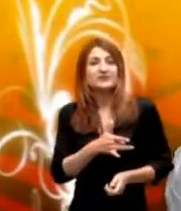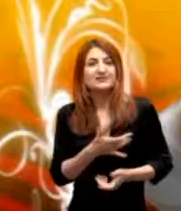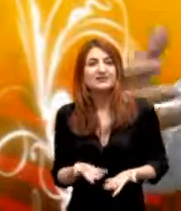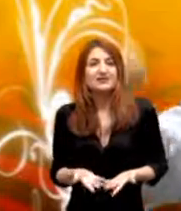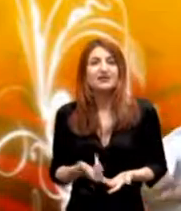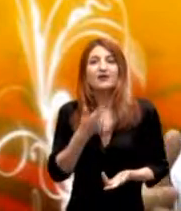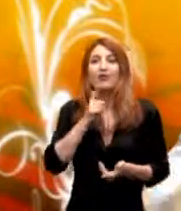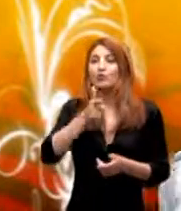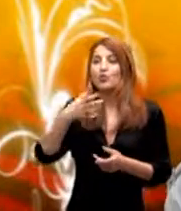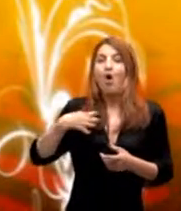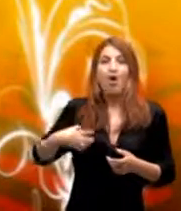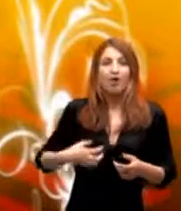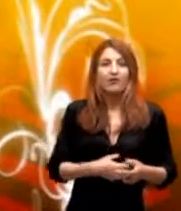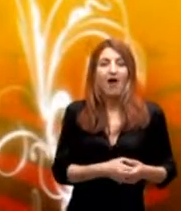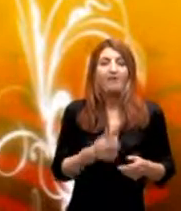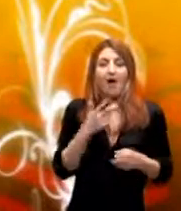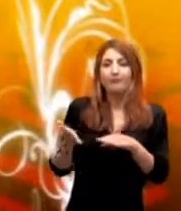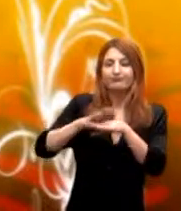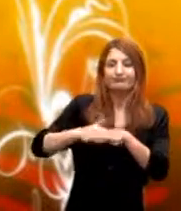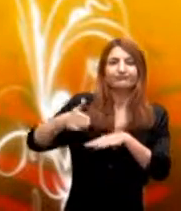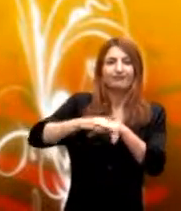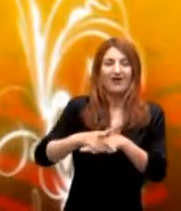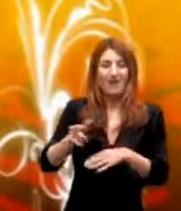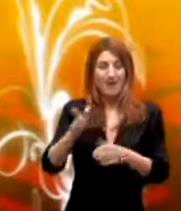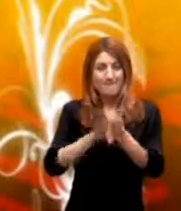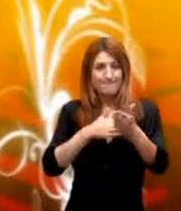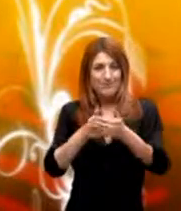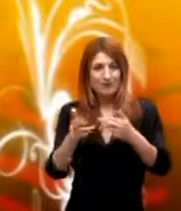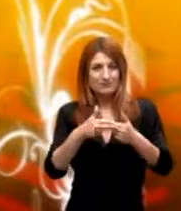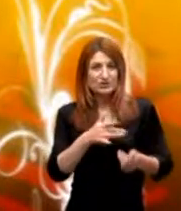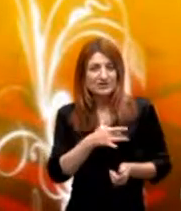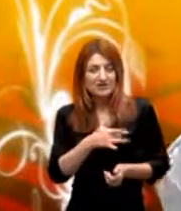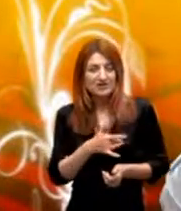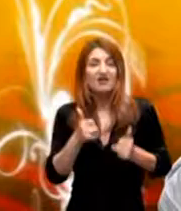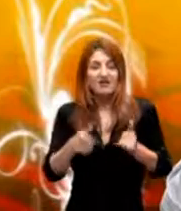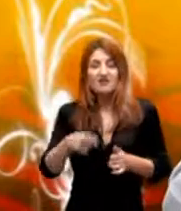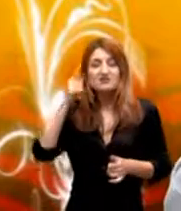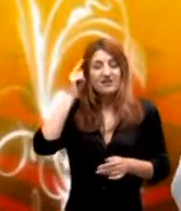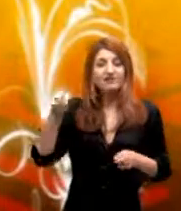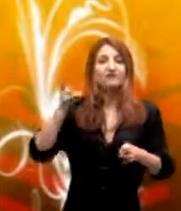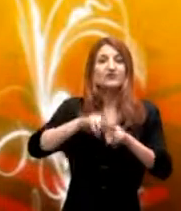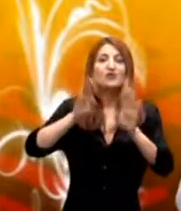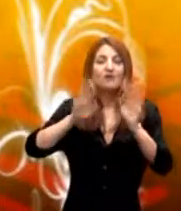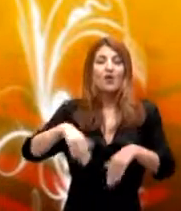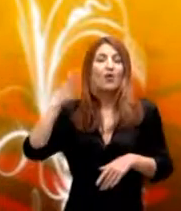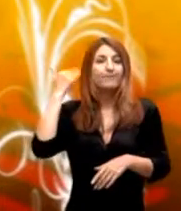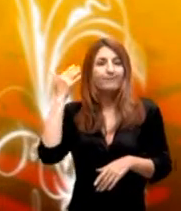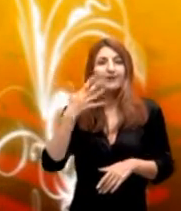na druge organe. Tako je. I ta mas oko srca. I ona, mi danas puno više znamo nego što smo znali pred,